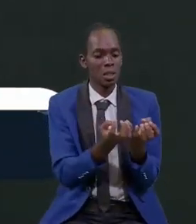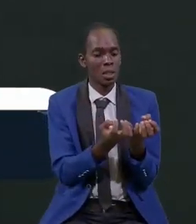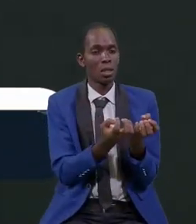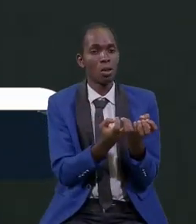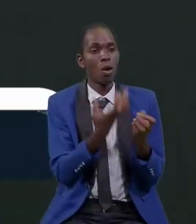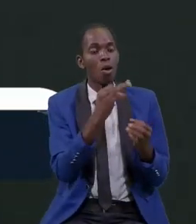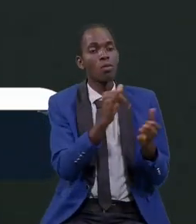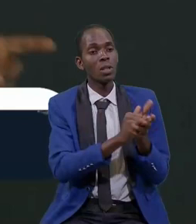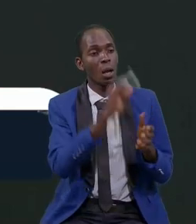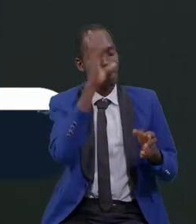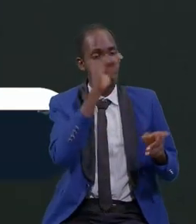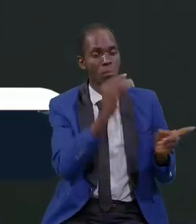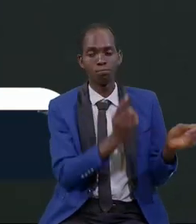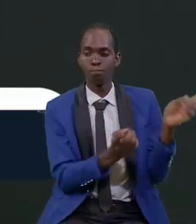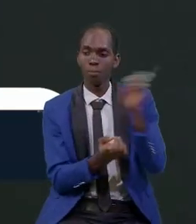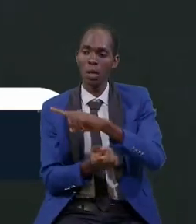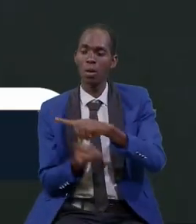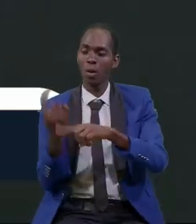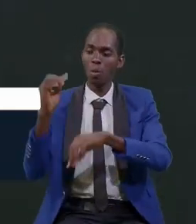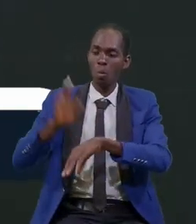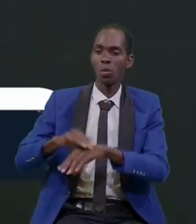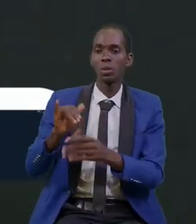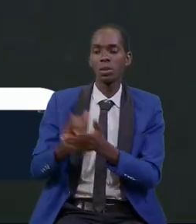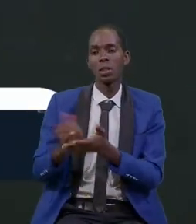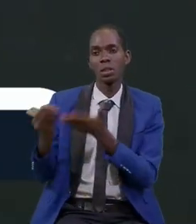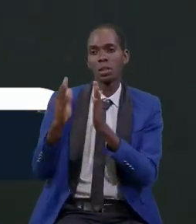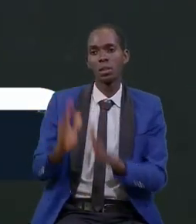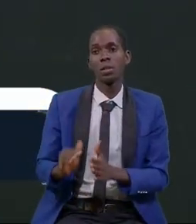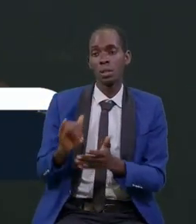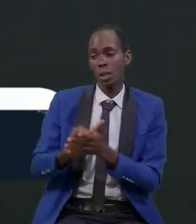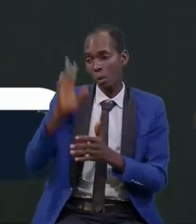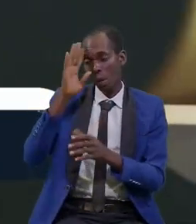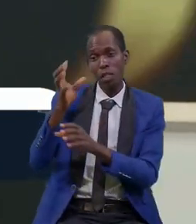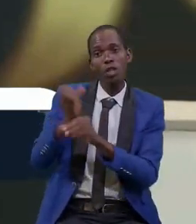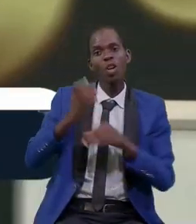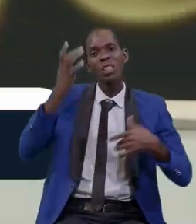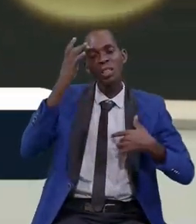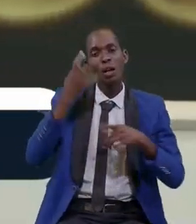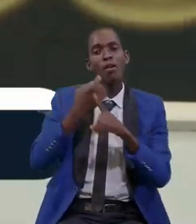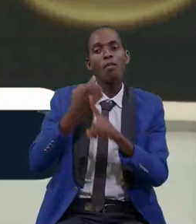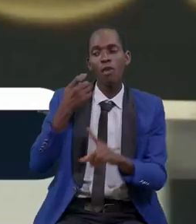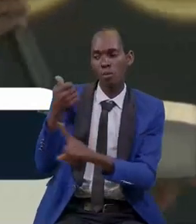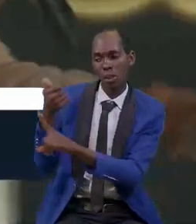Naaman est venue sur lui. Ce homme avait la maladie revenue du moi.